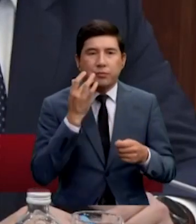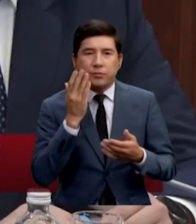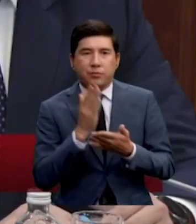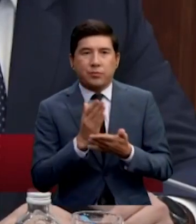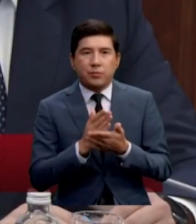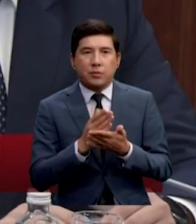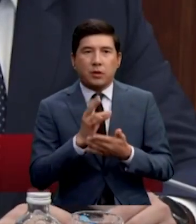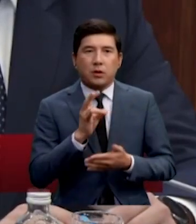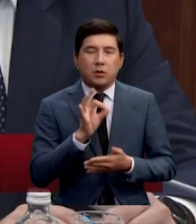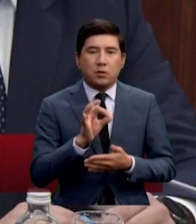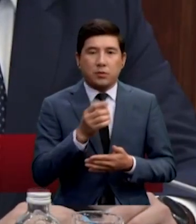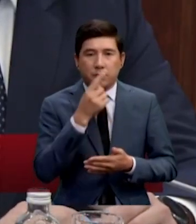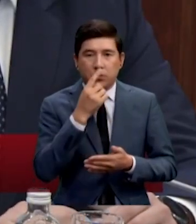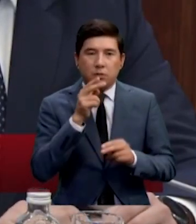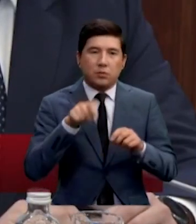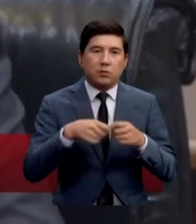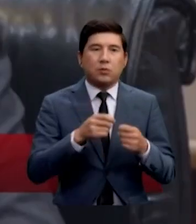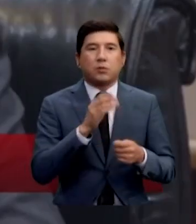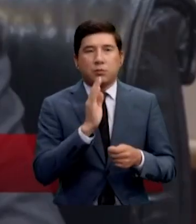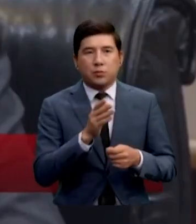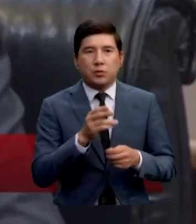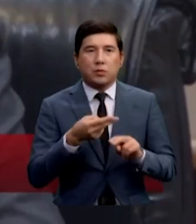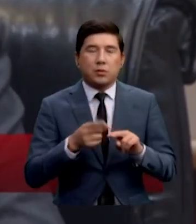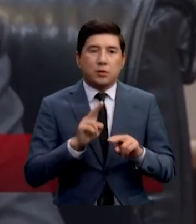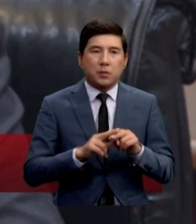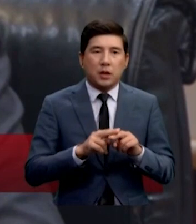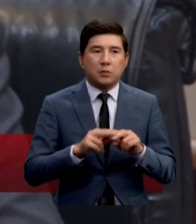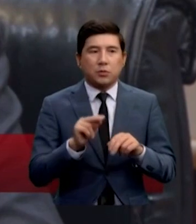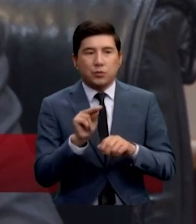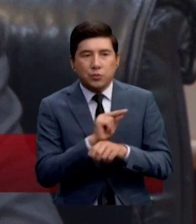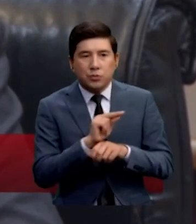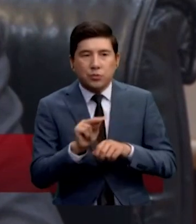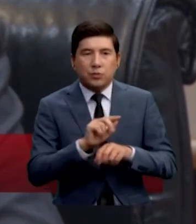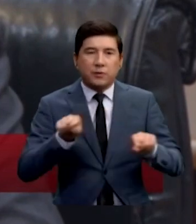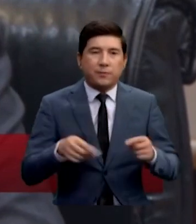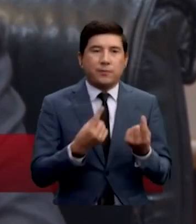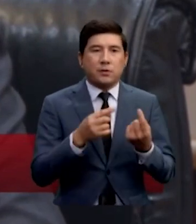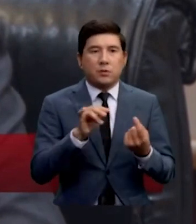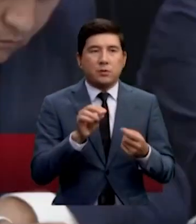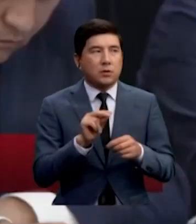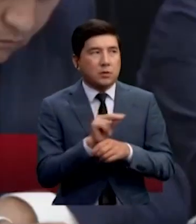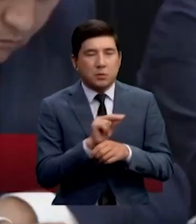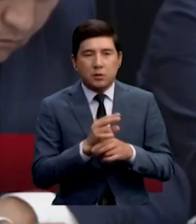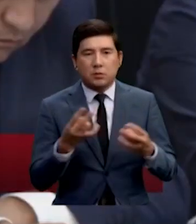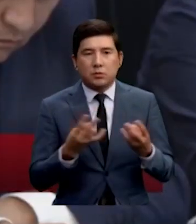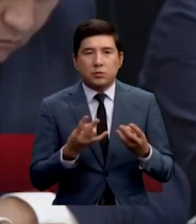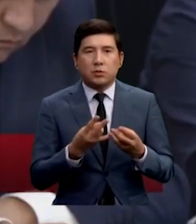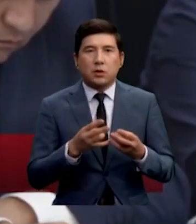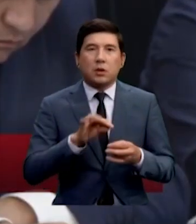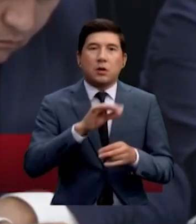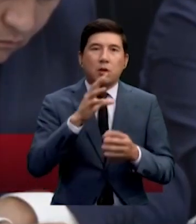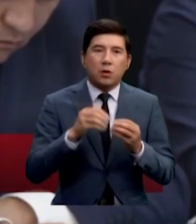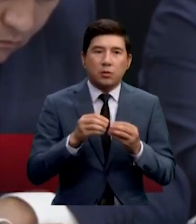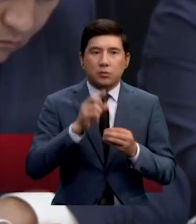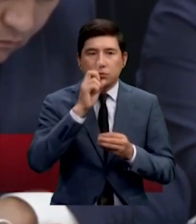келуі мүмкін дейді мамандар. Меншік иелеріне станцияларды күрделі жөндеу және модернизациялау міндеті жүктелді. Мәселе бүгінгі үкімет